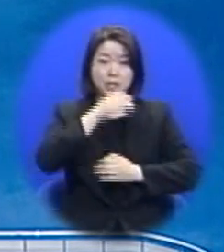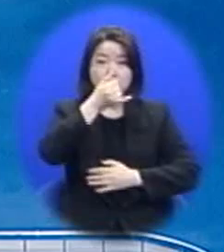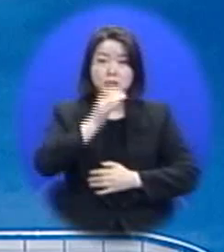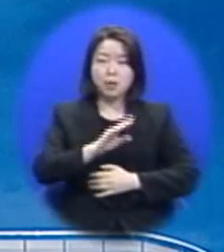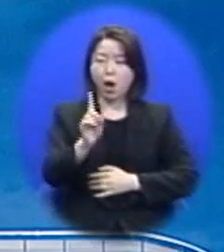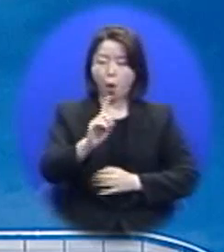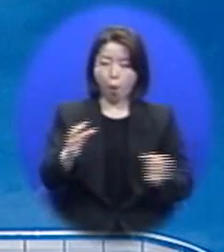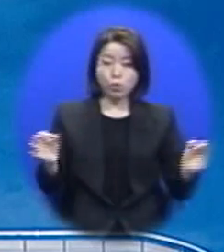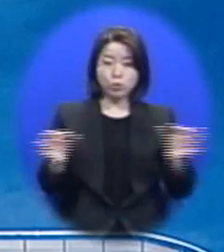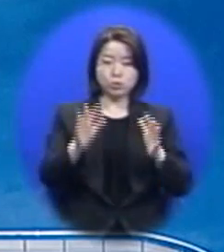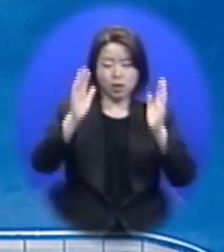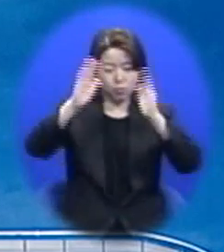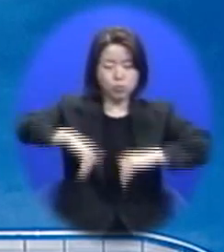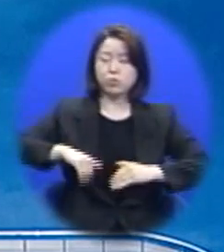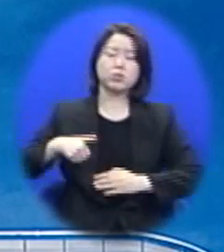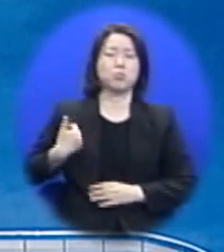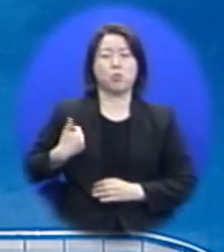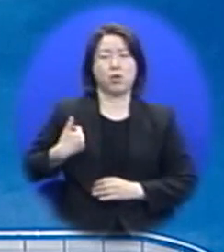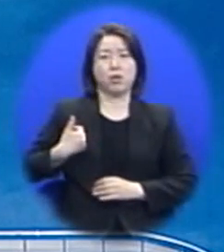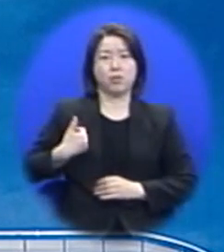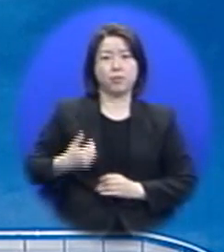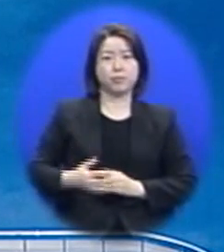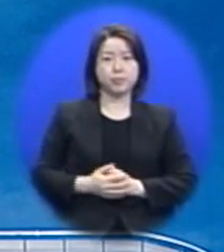순간에 이게 무너질지 모릅니다.